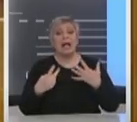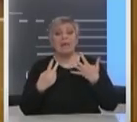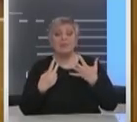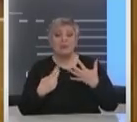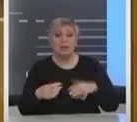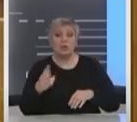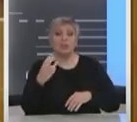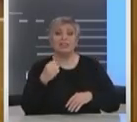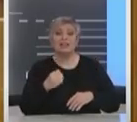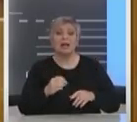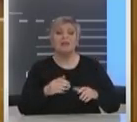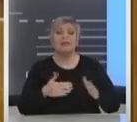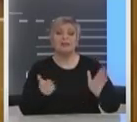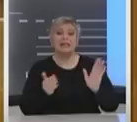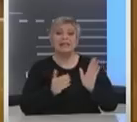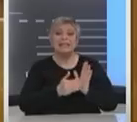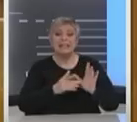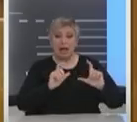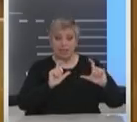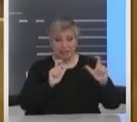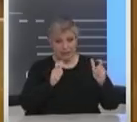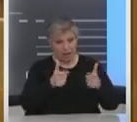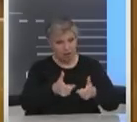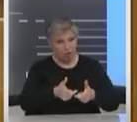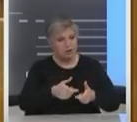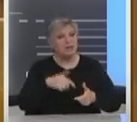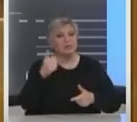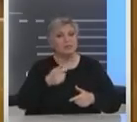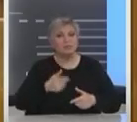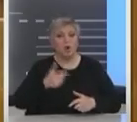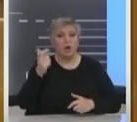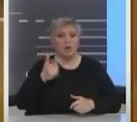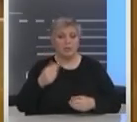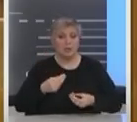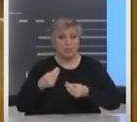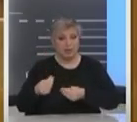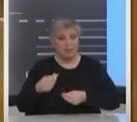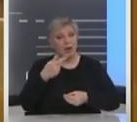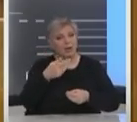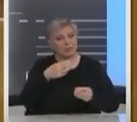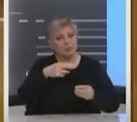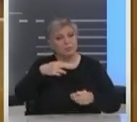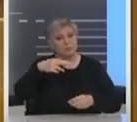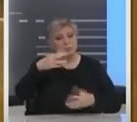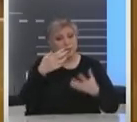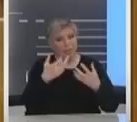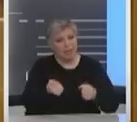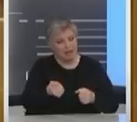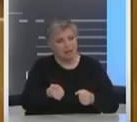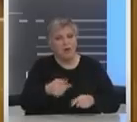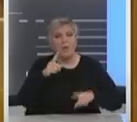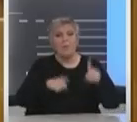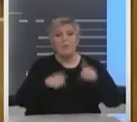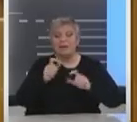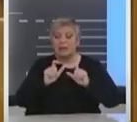730.000 οικογένειες σε σύνολο 800.000 οικογενειών που παίρνουν οικογενειακά επιδόματα θα δουν προσάυξηση έως και διπλασιασμό του